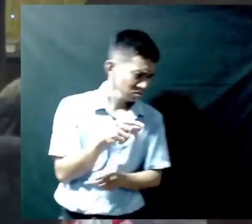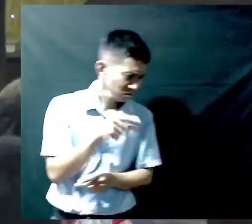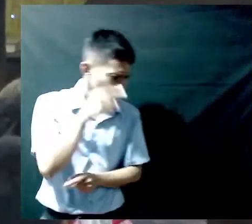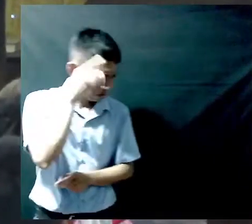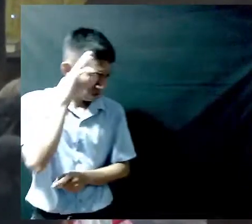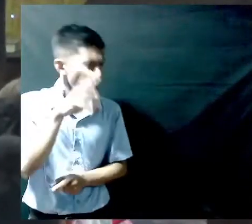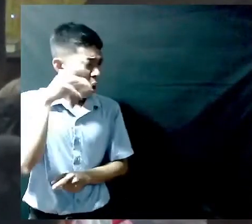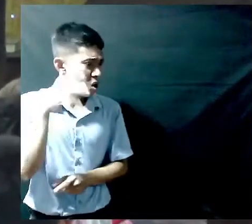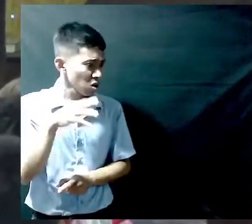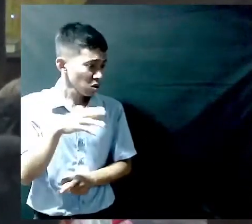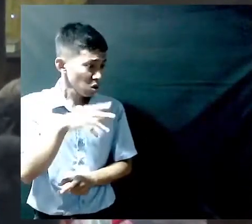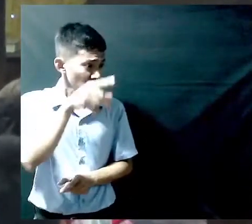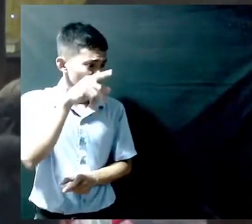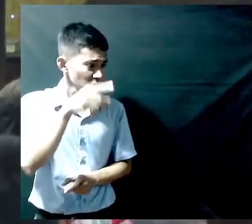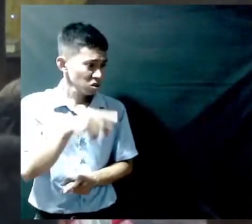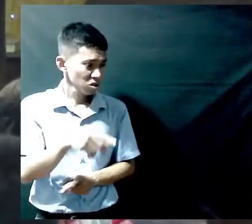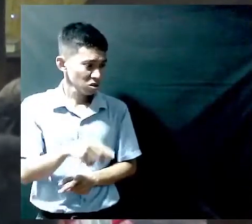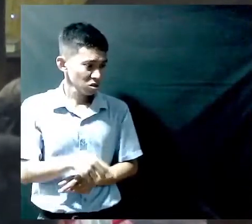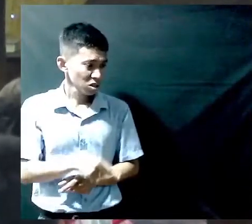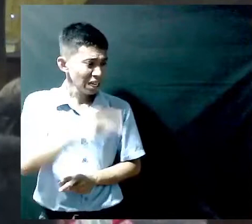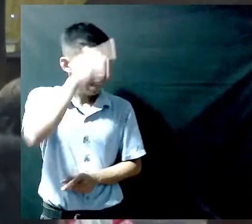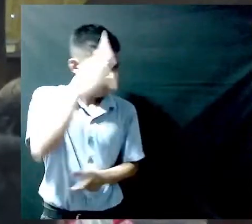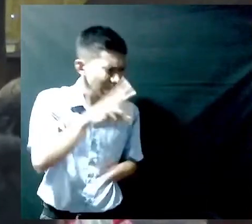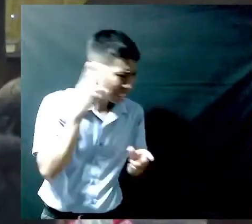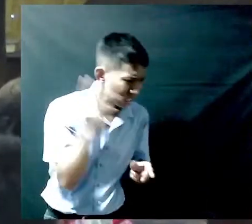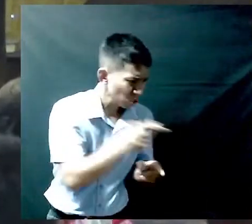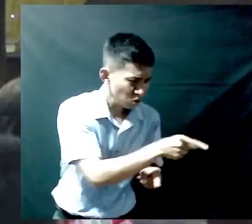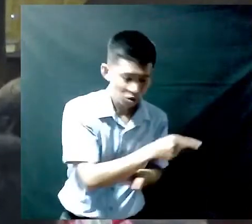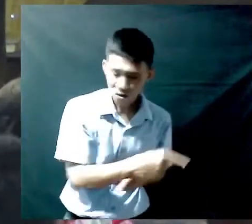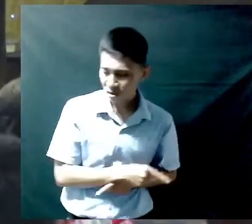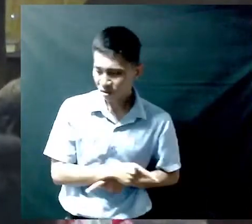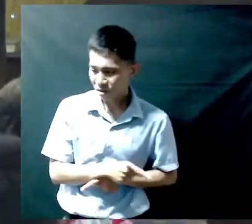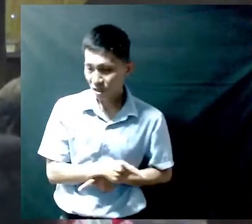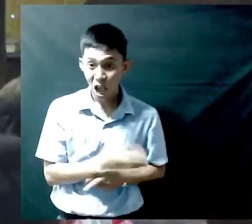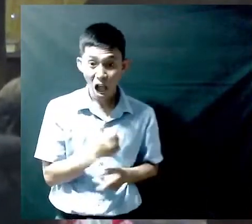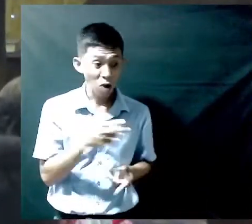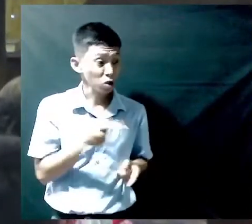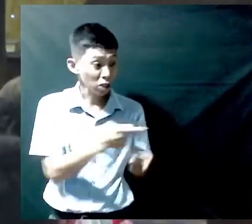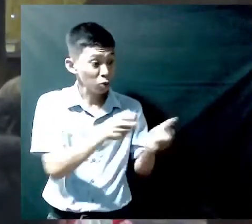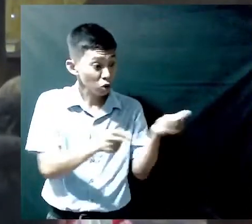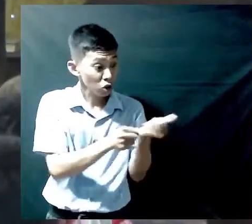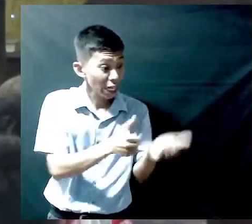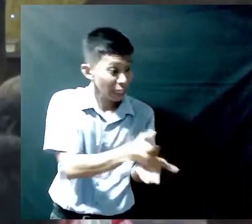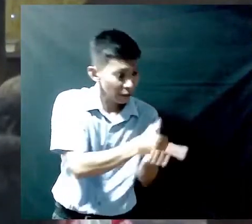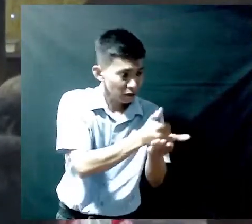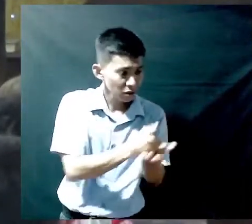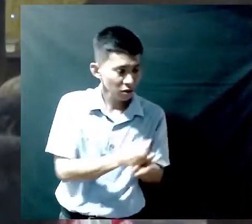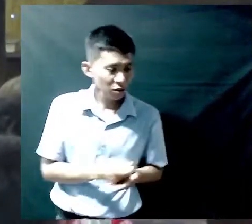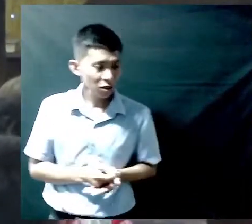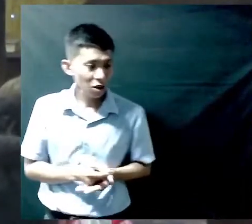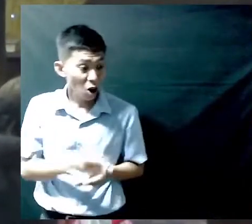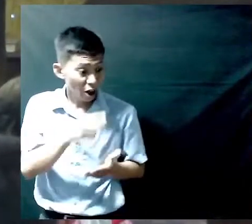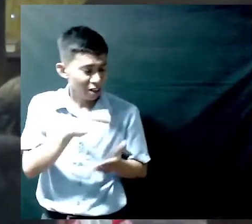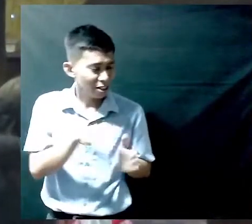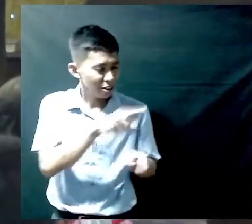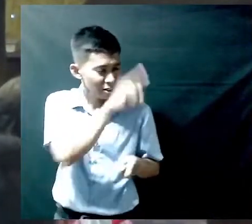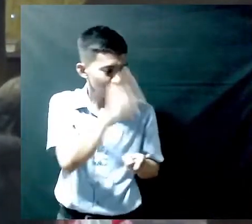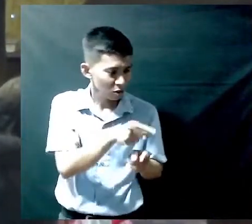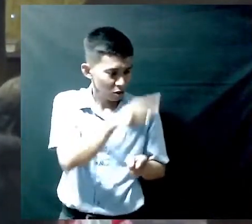sa'yo, ano ang meron ka? Simple question of God. What do you have in your